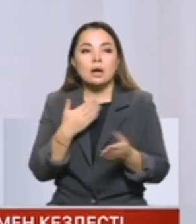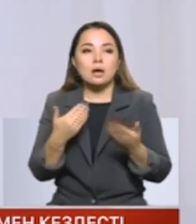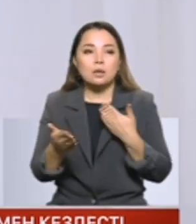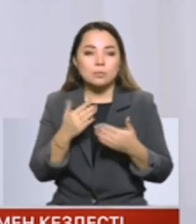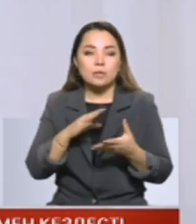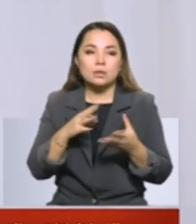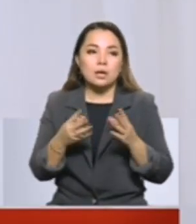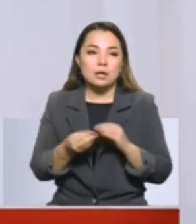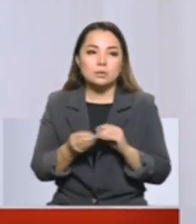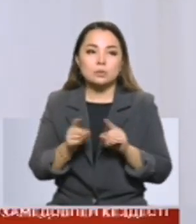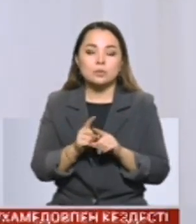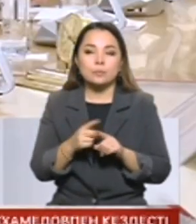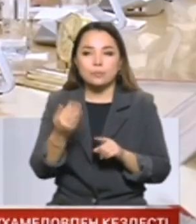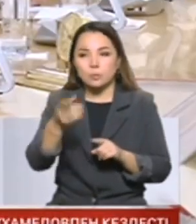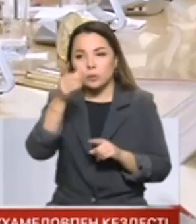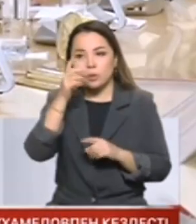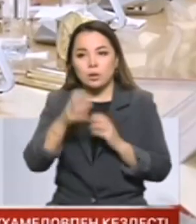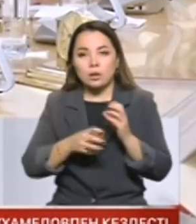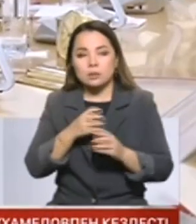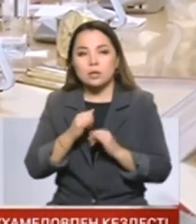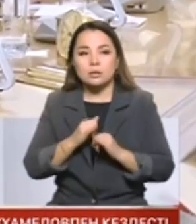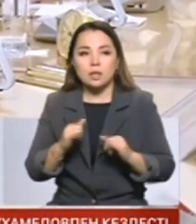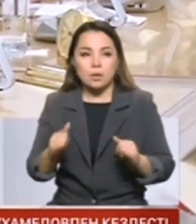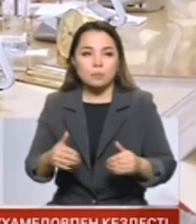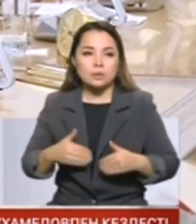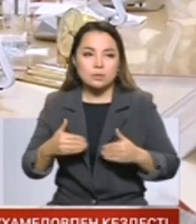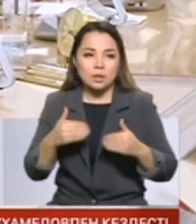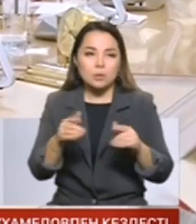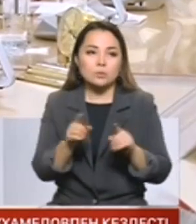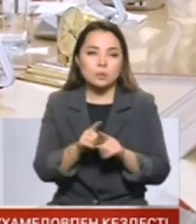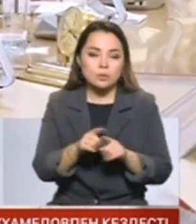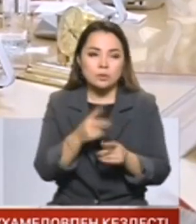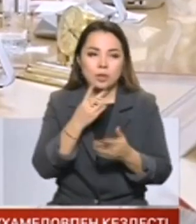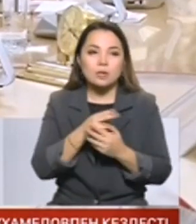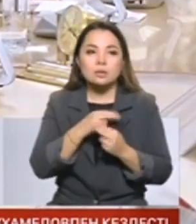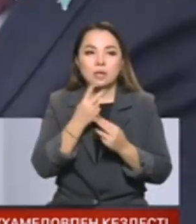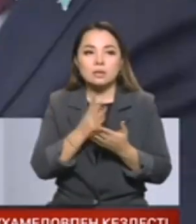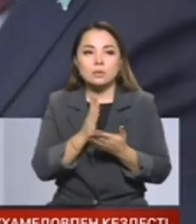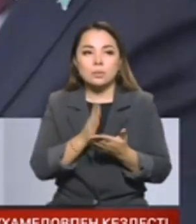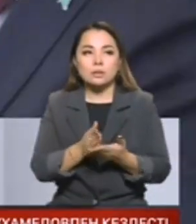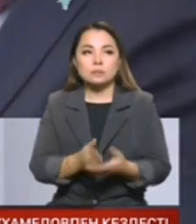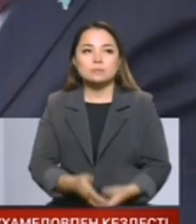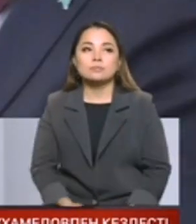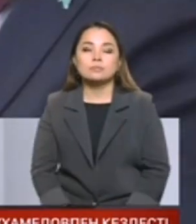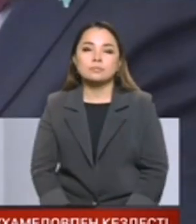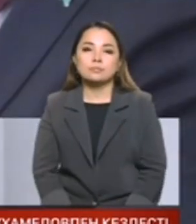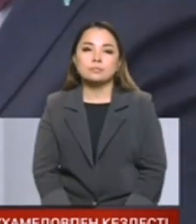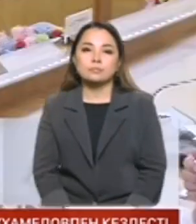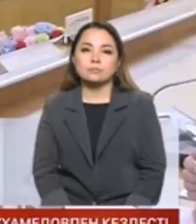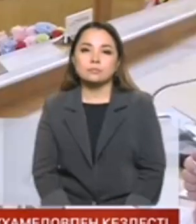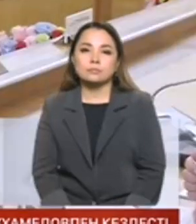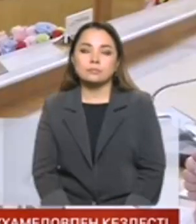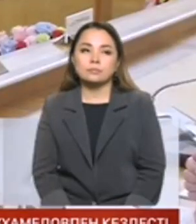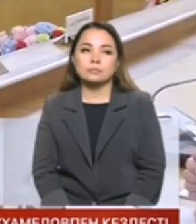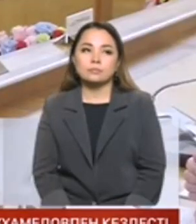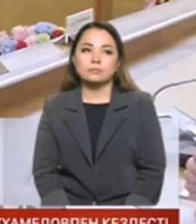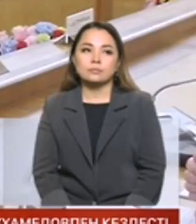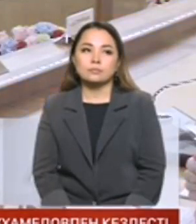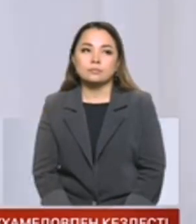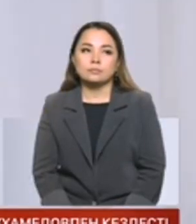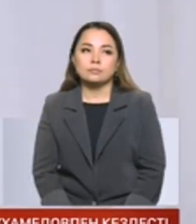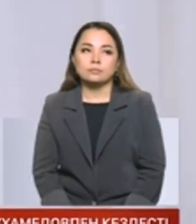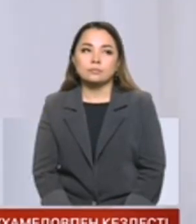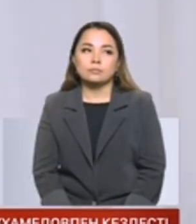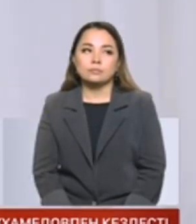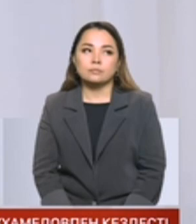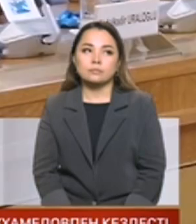қарым-қатынасын нығайтуға және түркі әлемін дамытуға тың серпін беретініне назар аударды. Қадірлі бауырым, ата